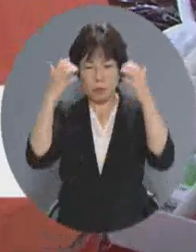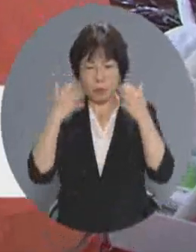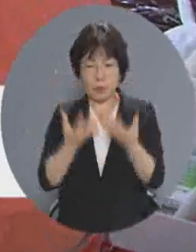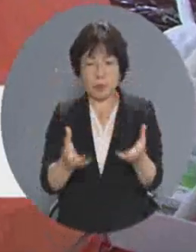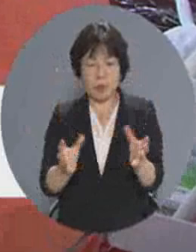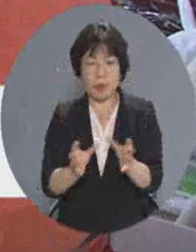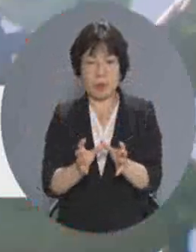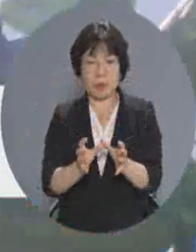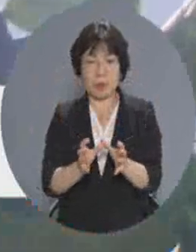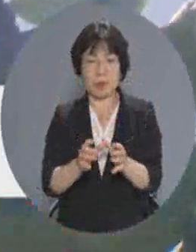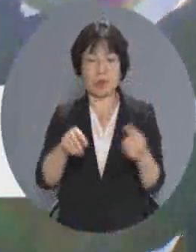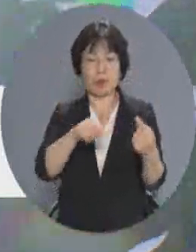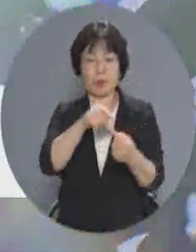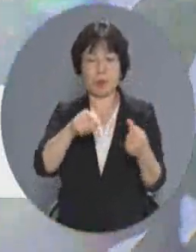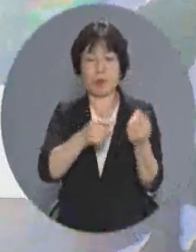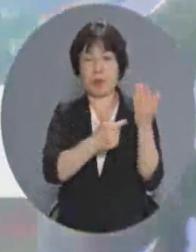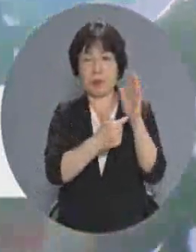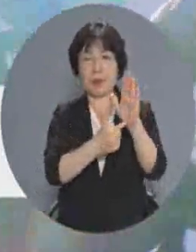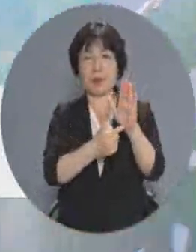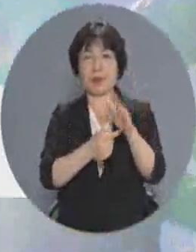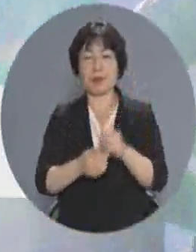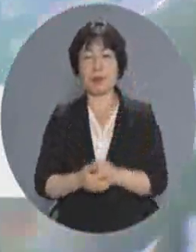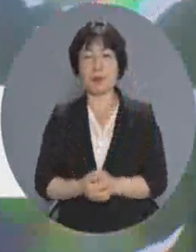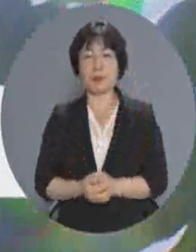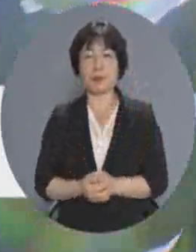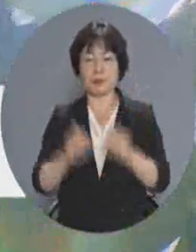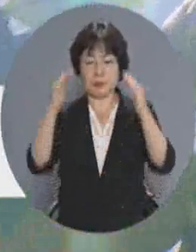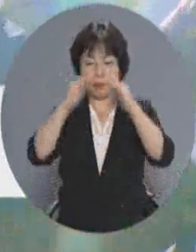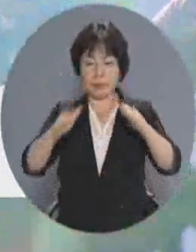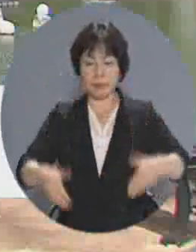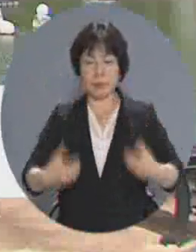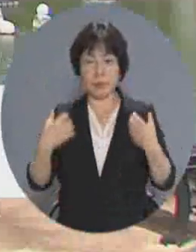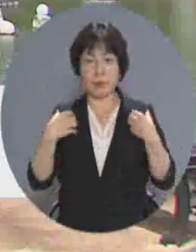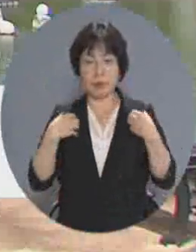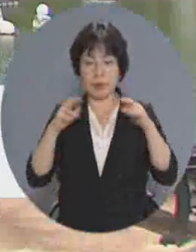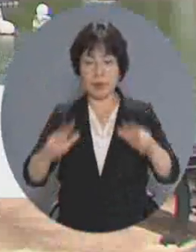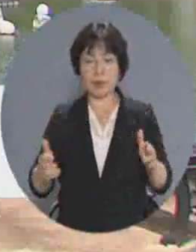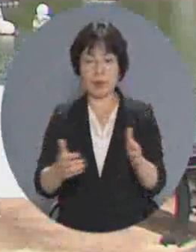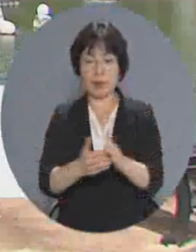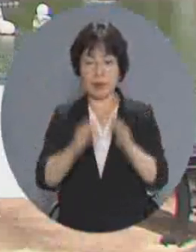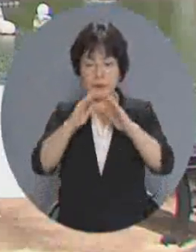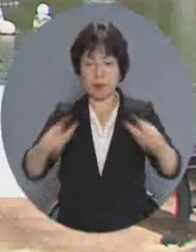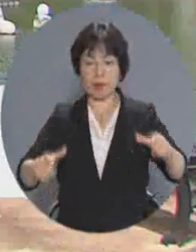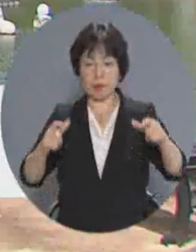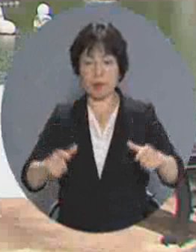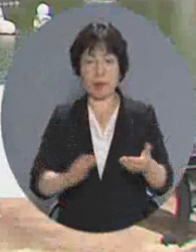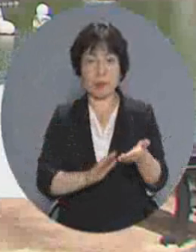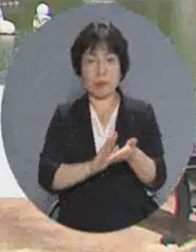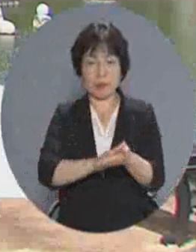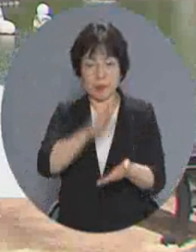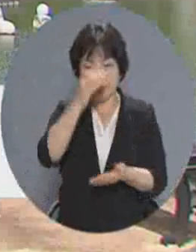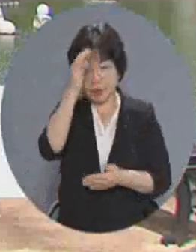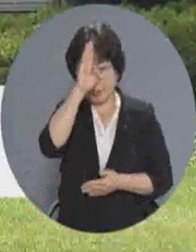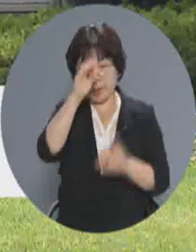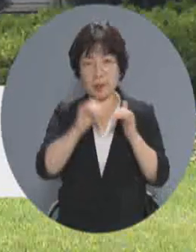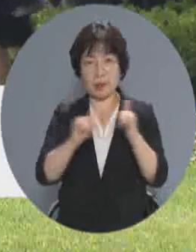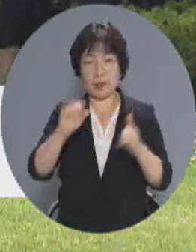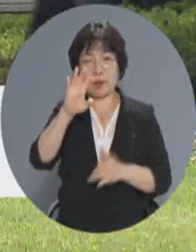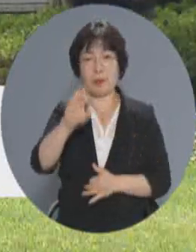구급대를 한시 운행한다고 밝혔습니다. 전라남도에 따르면 현재까지 도내에서 발생한 온열 환자는